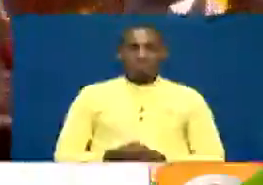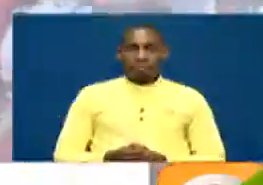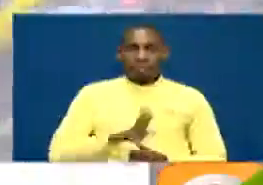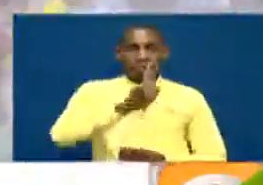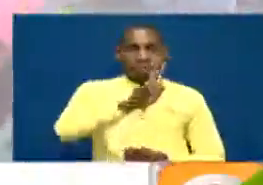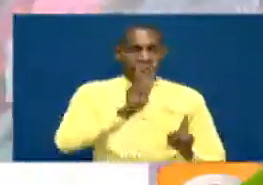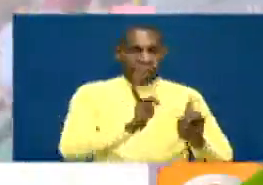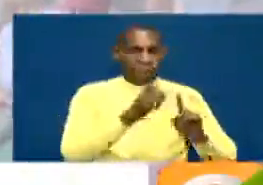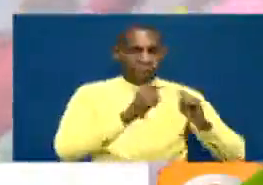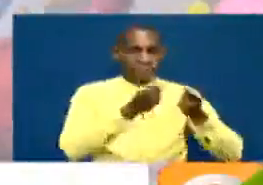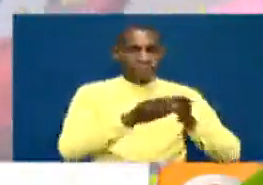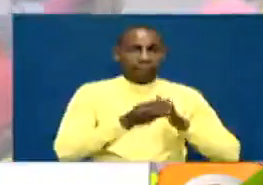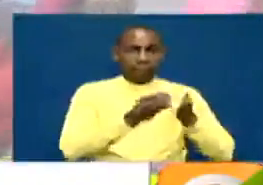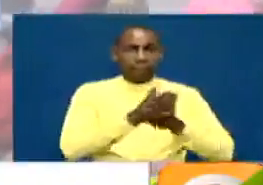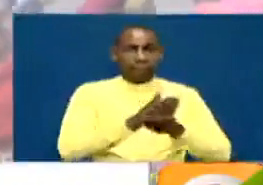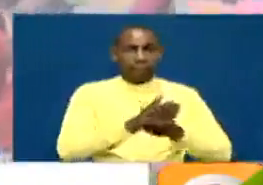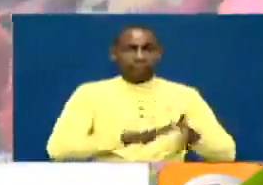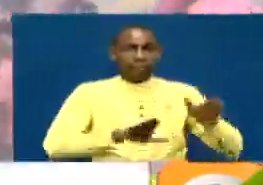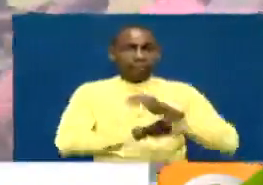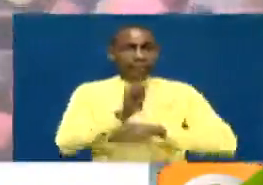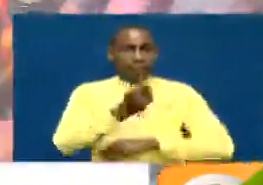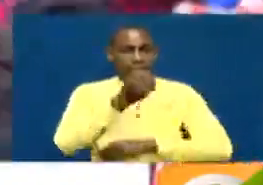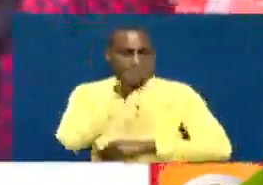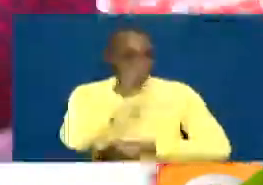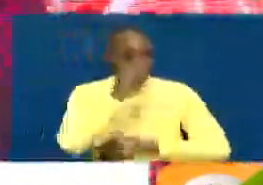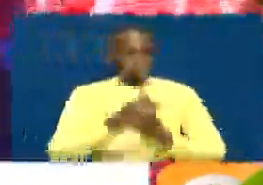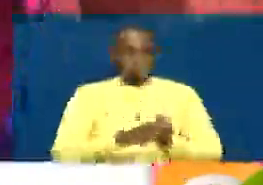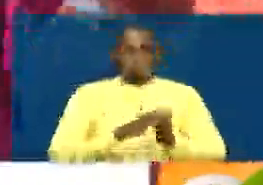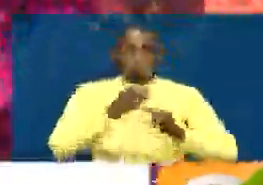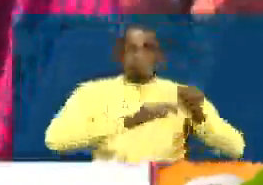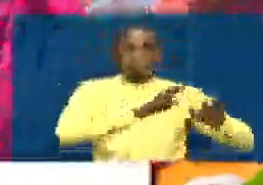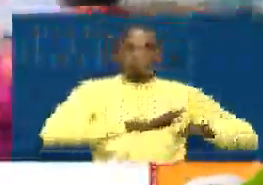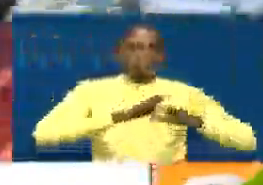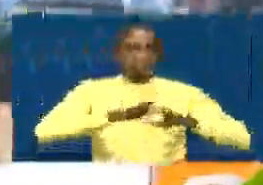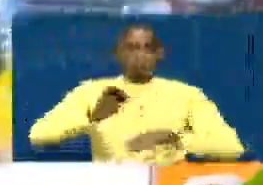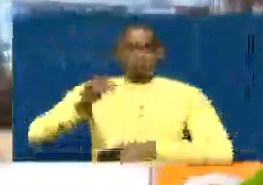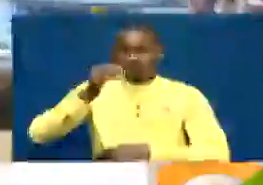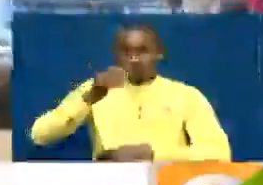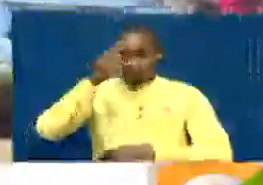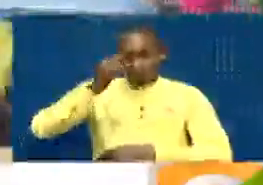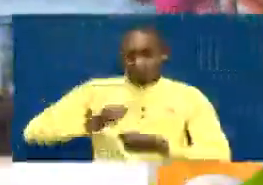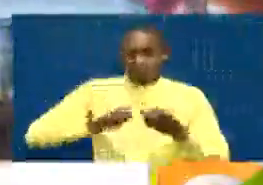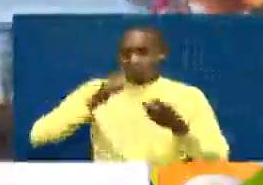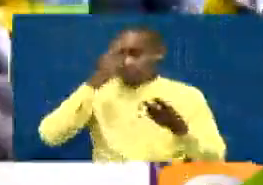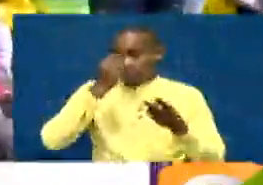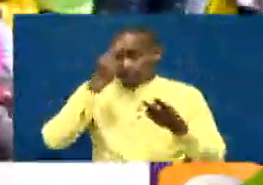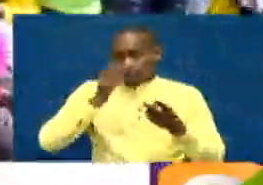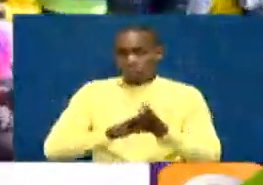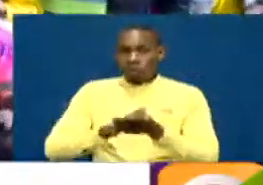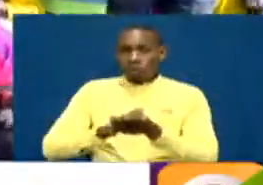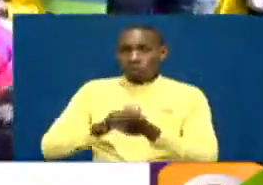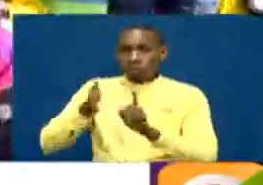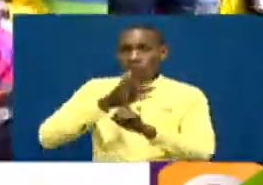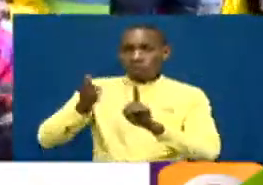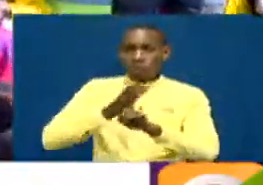Kenya Kwanza wakiongozwa na kinara wao Naibu Rais William Ruto waliendesha kampeni kaunti za Kajiado na Narok kuwarai